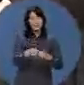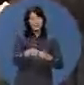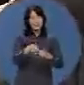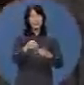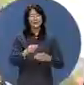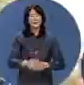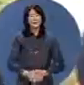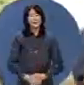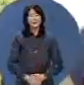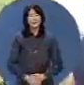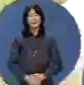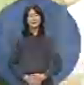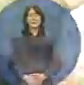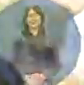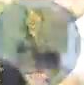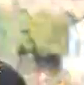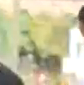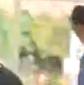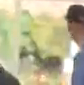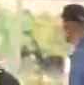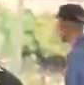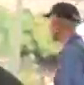ポットに植えていまし